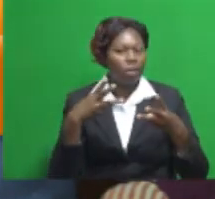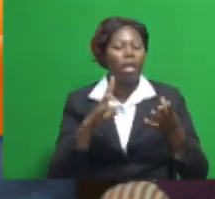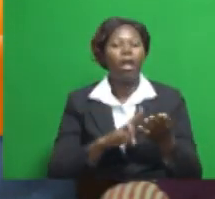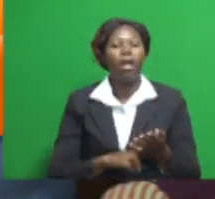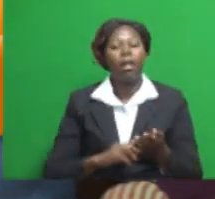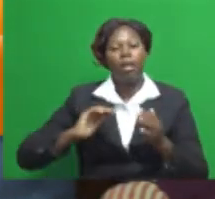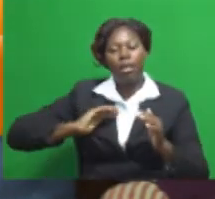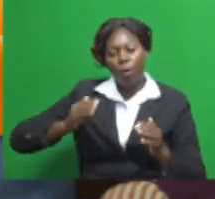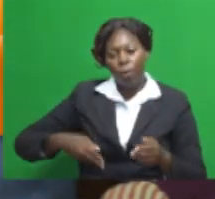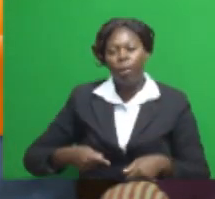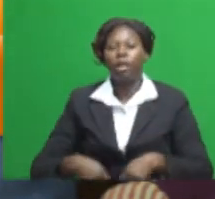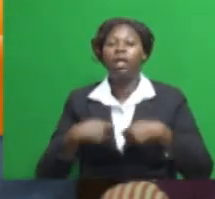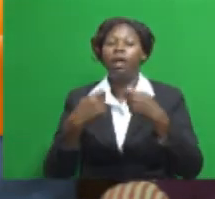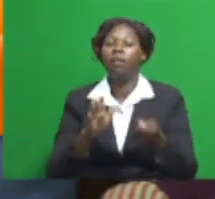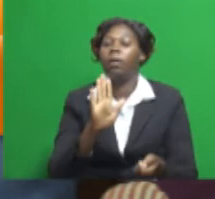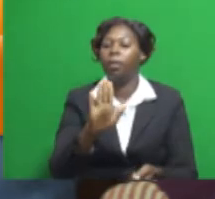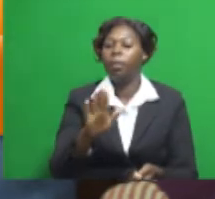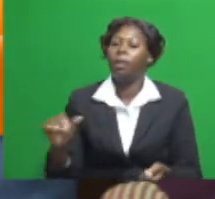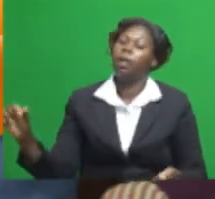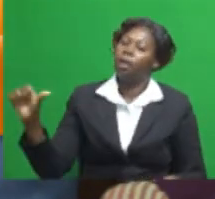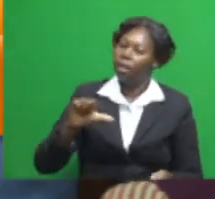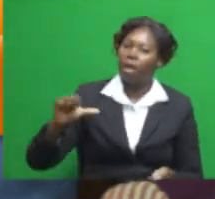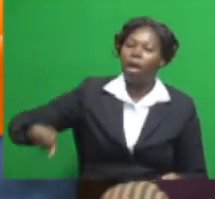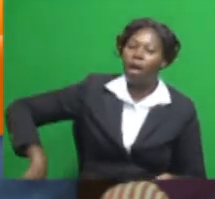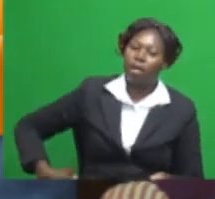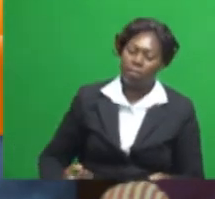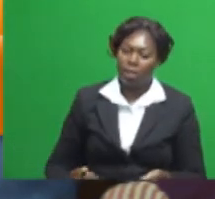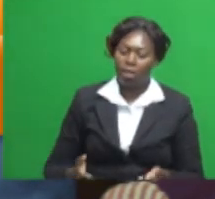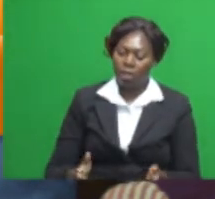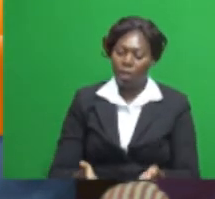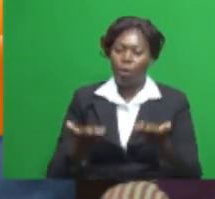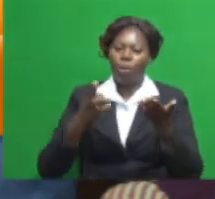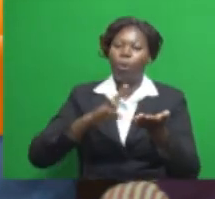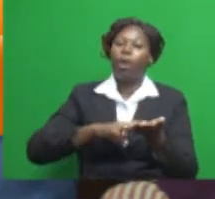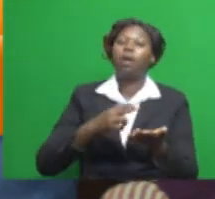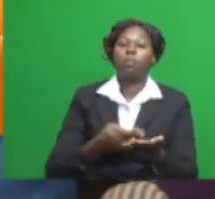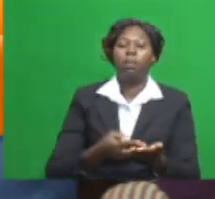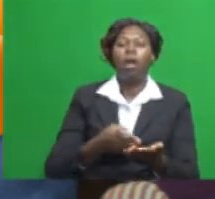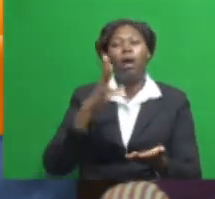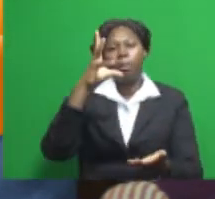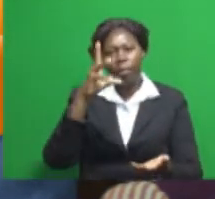vavo vamutswa vamwe vakapurwa